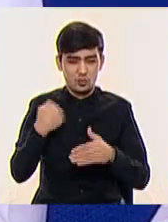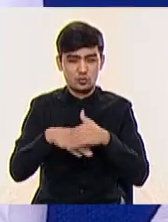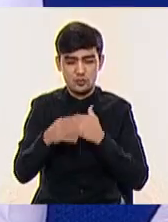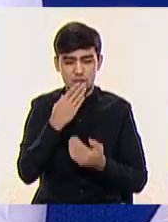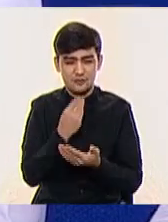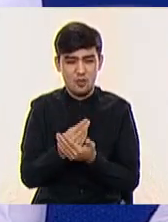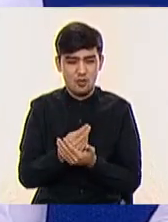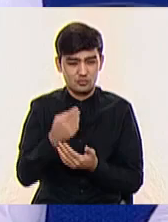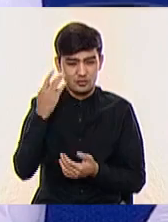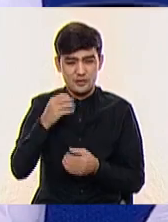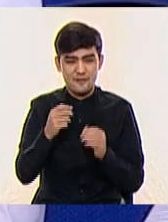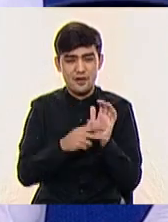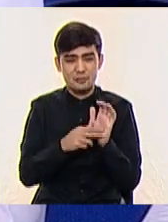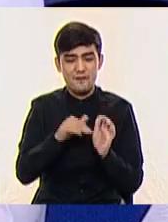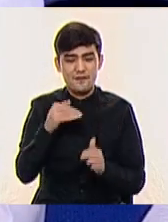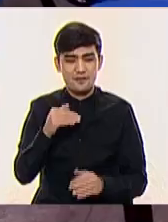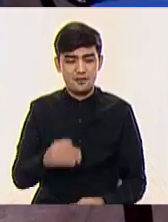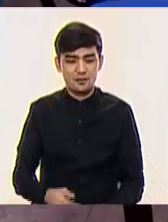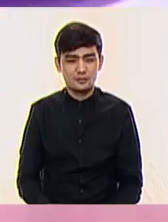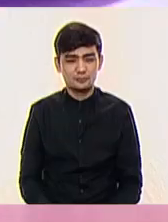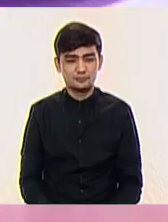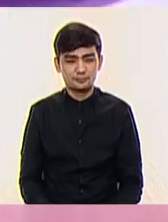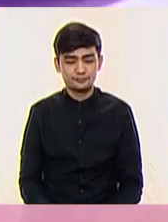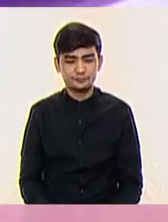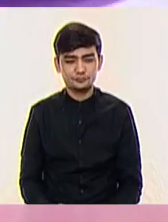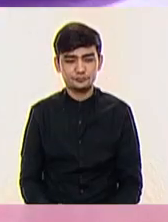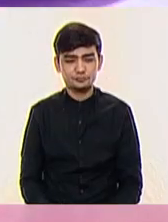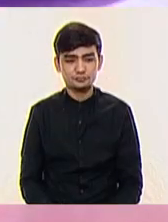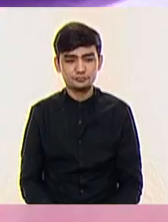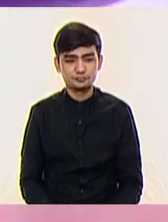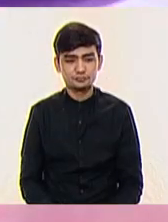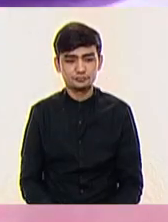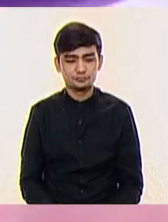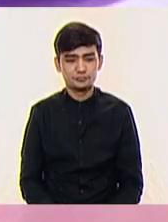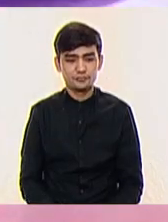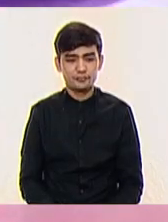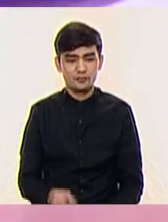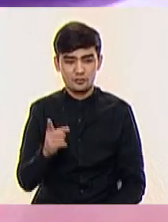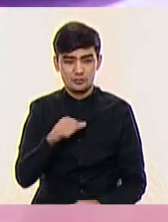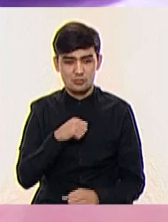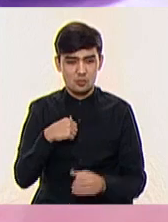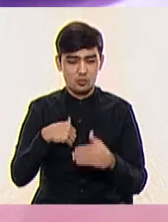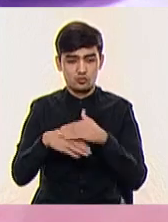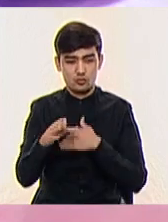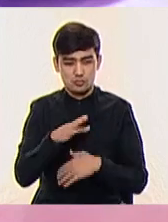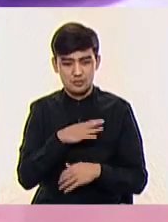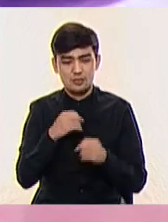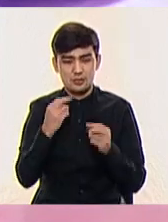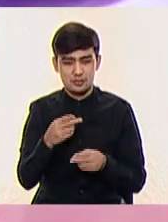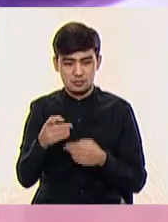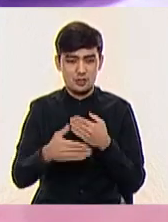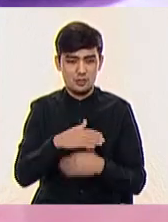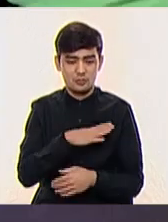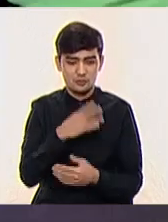желанию еще 8 февраля по собственному желанию дальше у нас